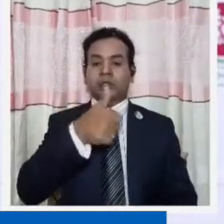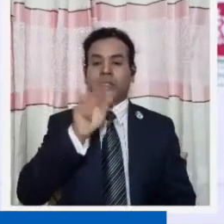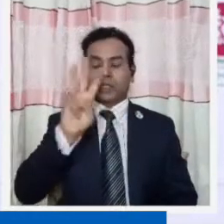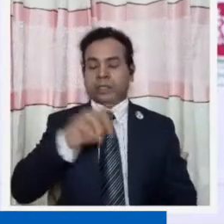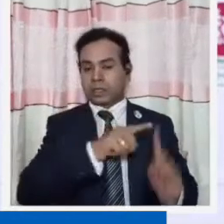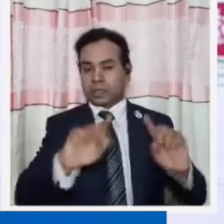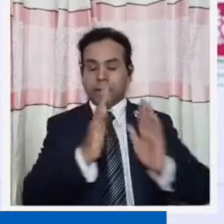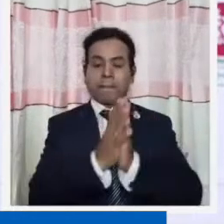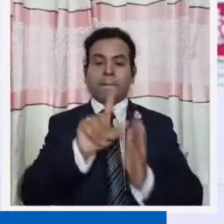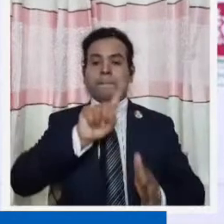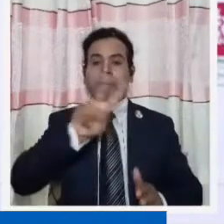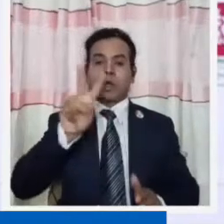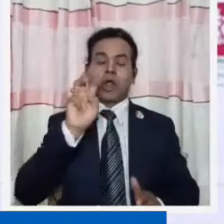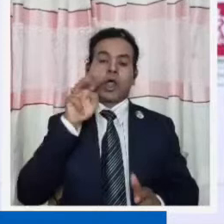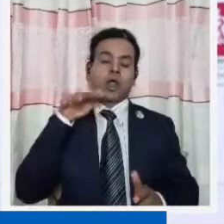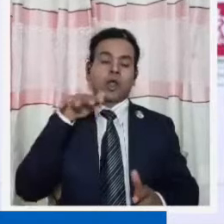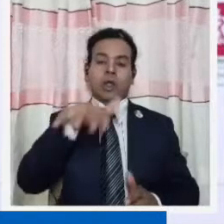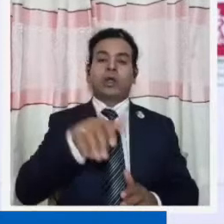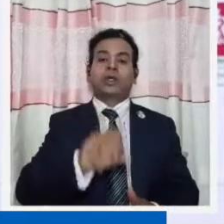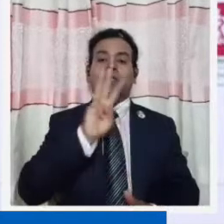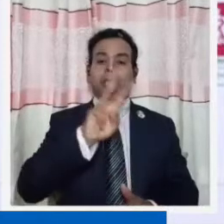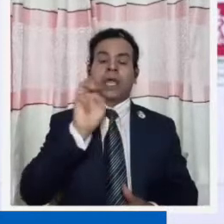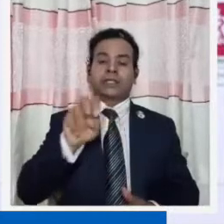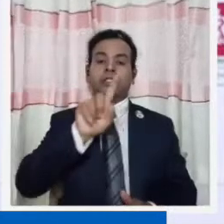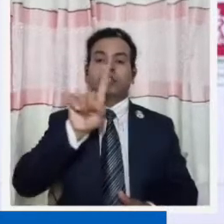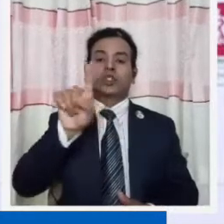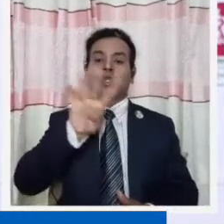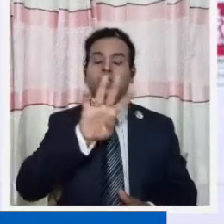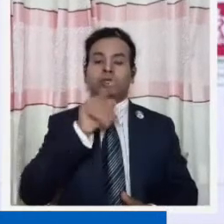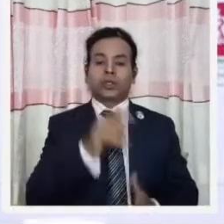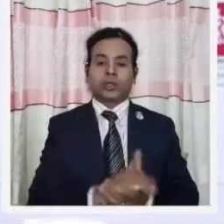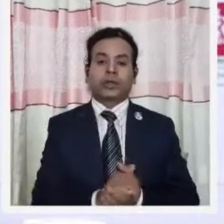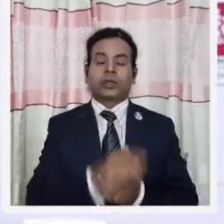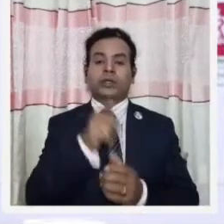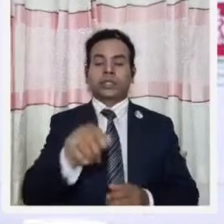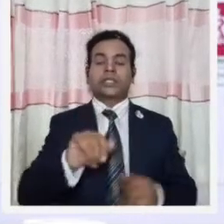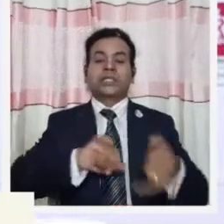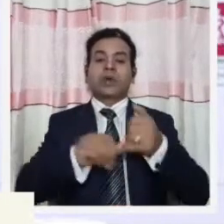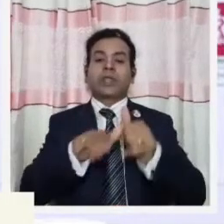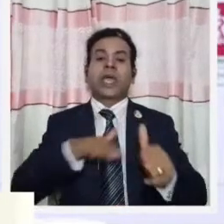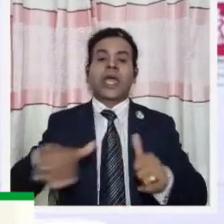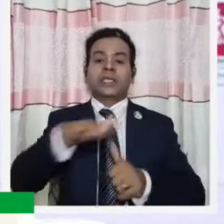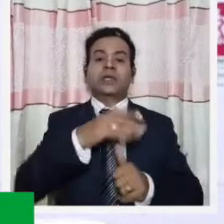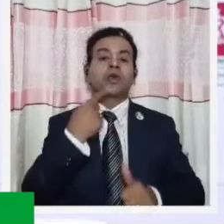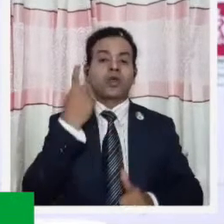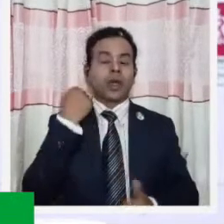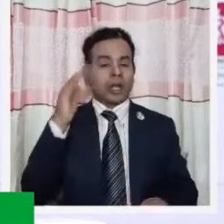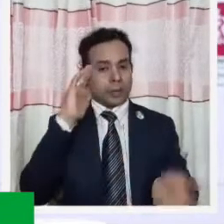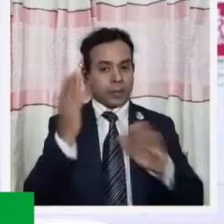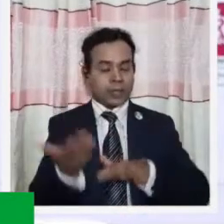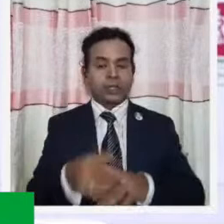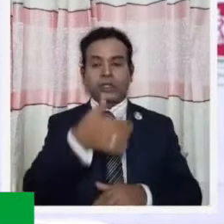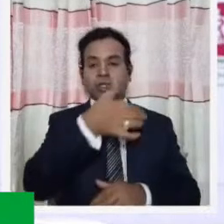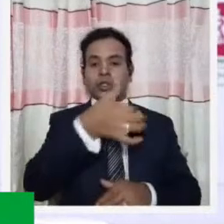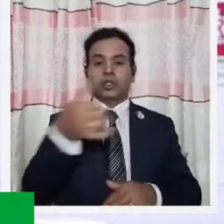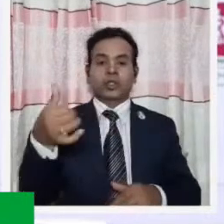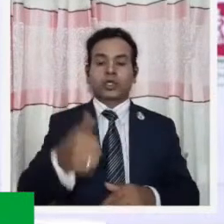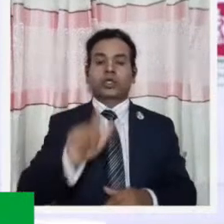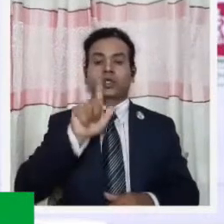দক্ষিণ পূর্ব এশিয়া 24 ঘন্টায় শনাক্ত হয়েছেন 34,363 জন, এ পর্যন্ত শনাক্ত 12,31,014 জন।